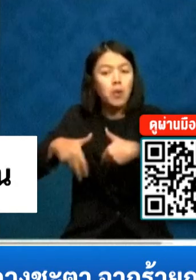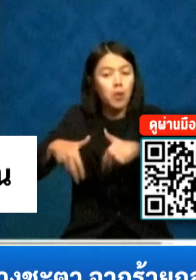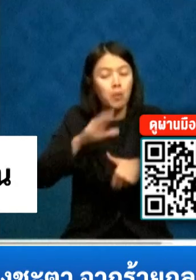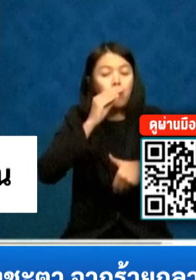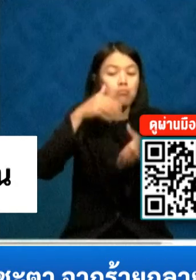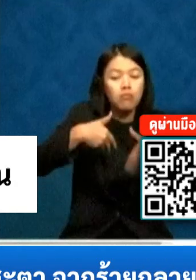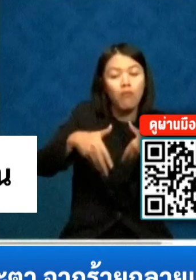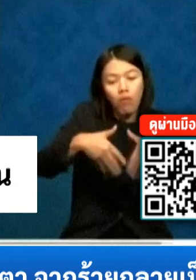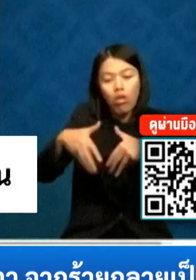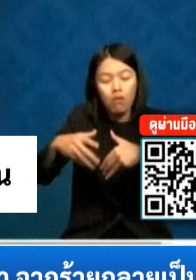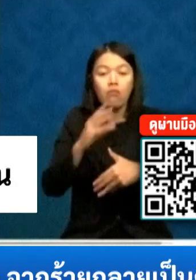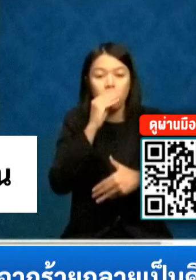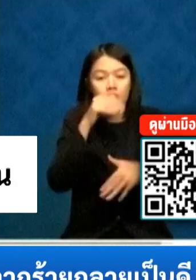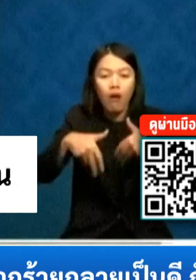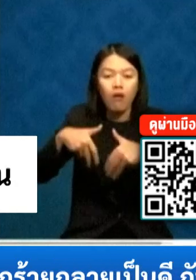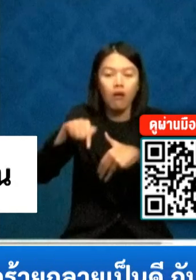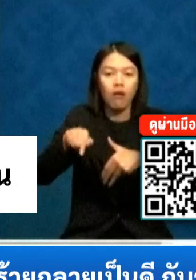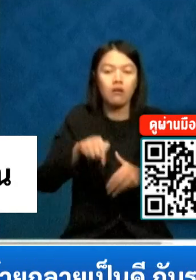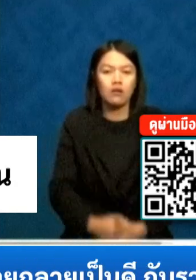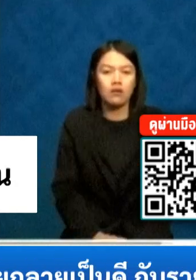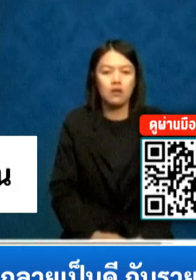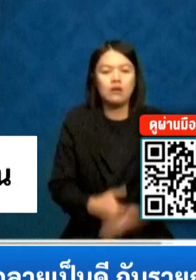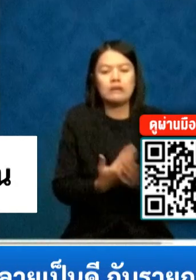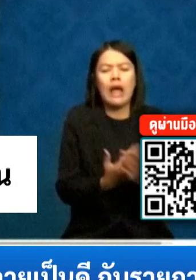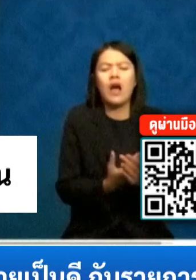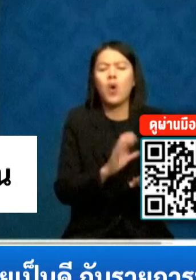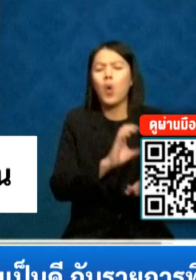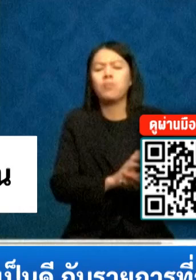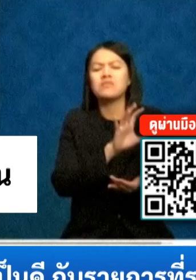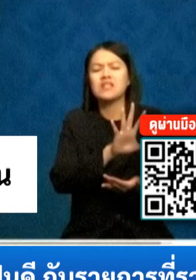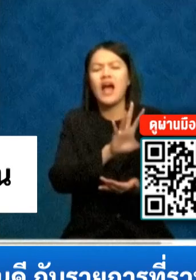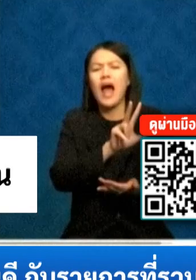ชาชนทุกเรื่องเราจะพูดถึงแต่ประชาชนงบ 3.7 ล้านล้านเนี่ย